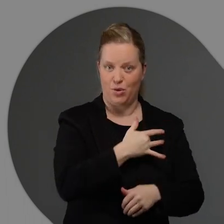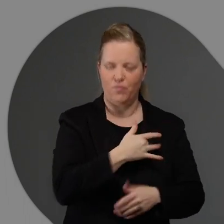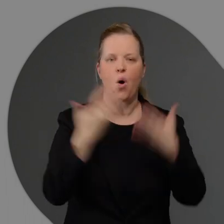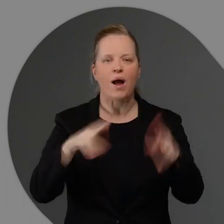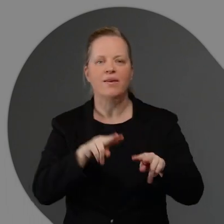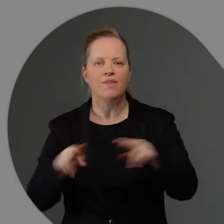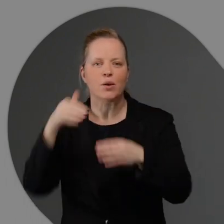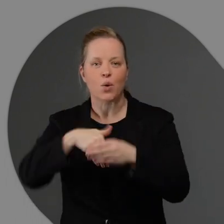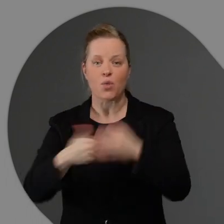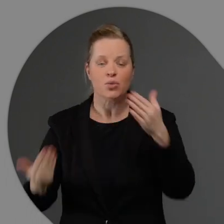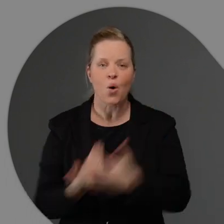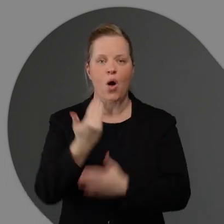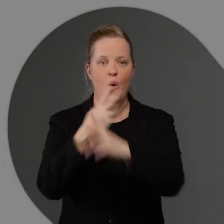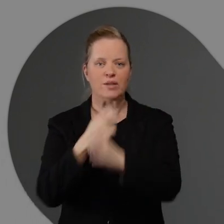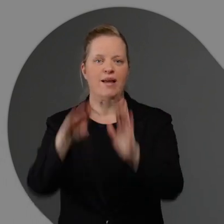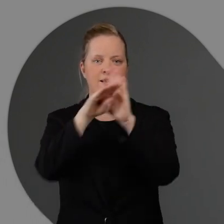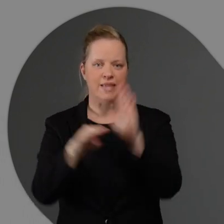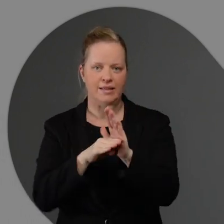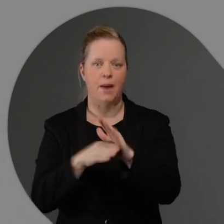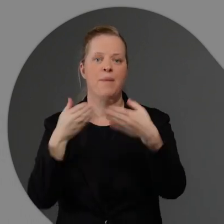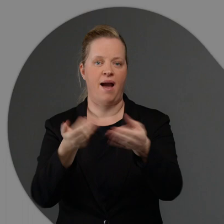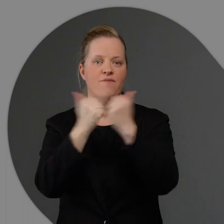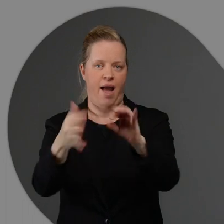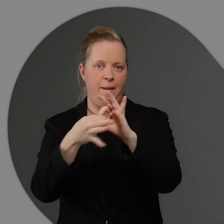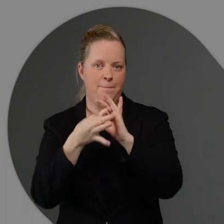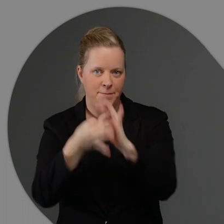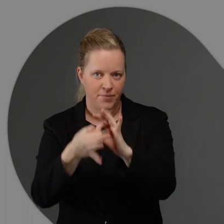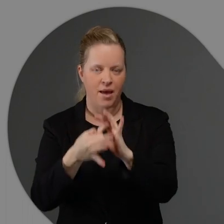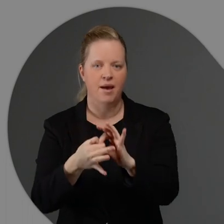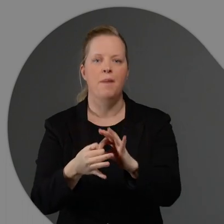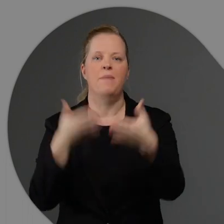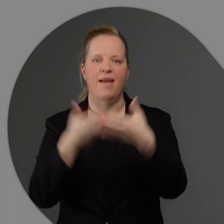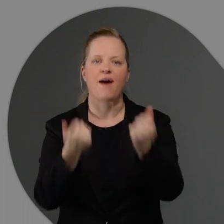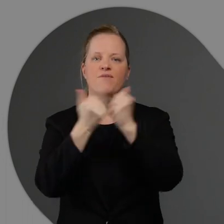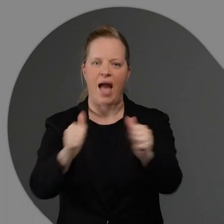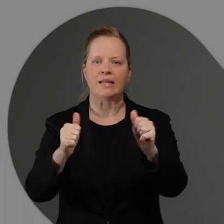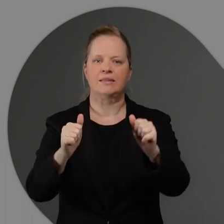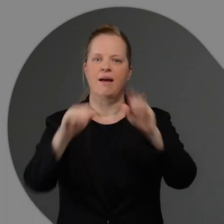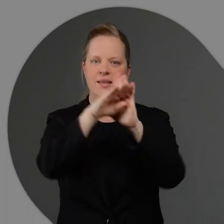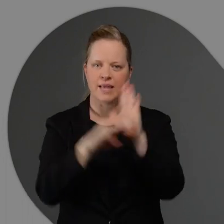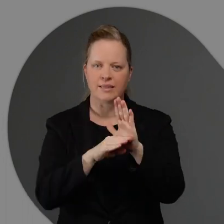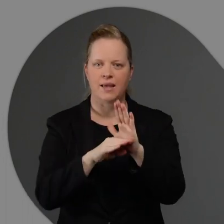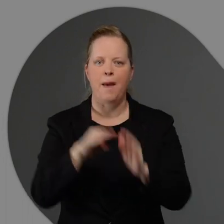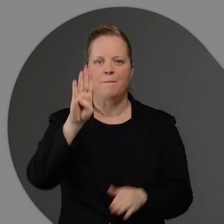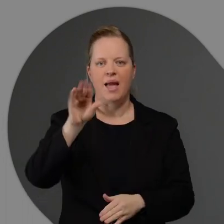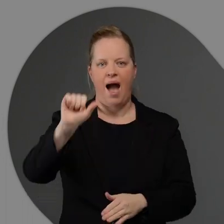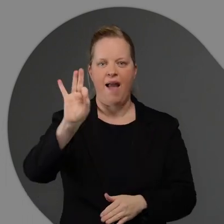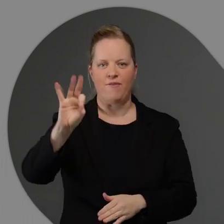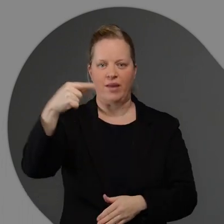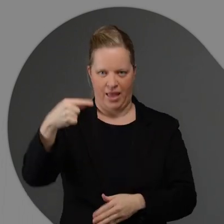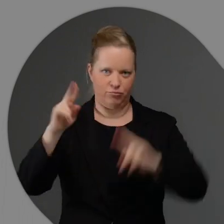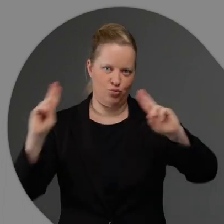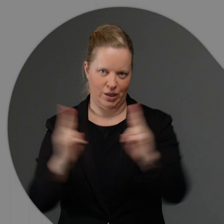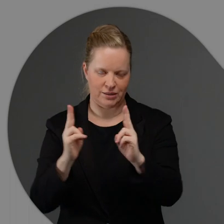Thema vom heutigen Video ist das neueste österreichische Gesetz, das die Barrierefreiheit betrifft, das Barrierefreiheitsgesetz oder kurz